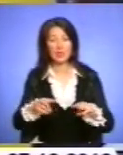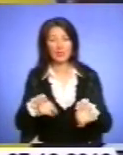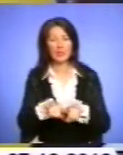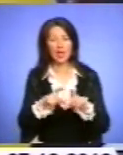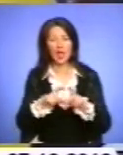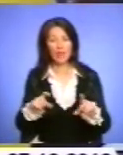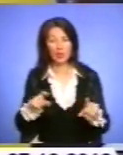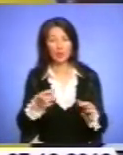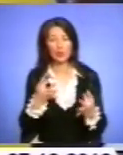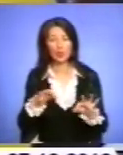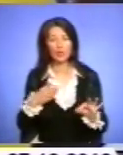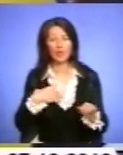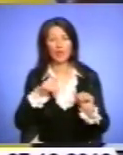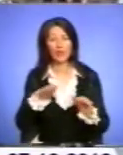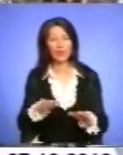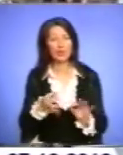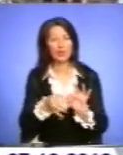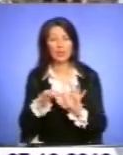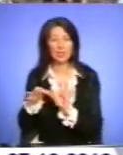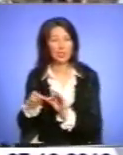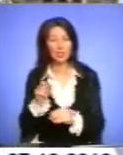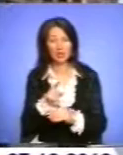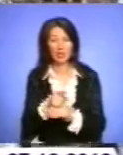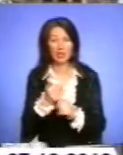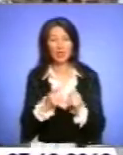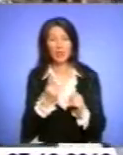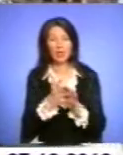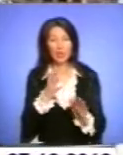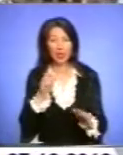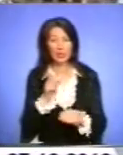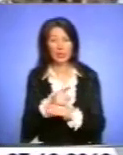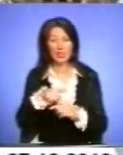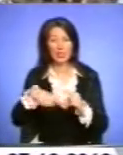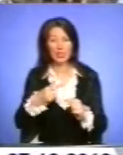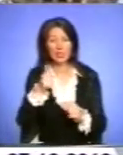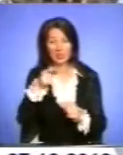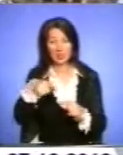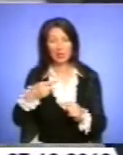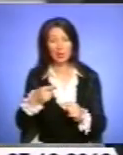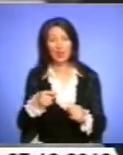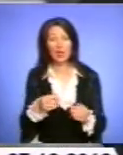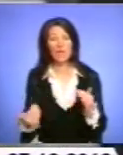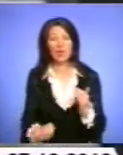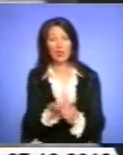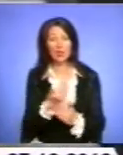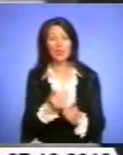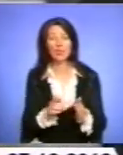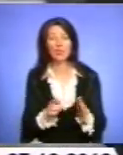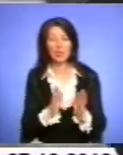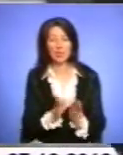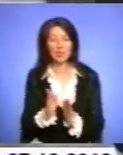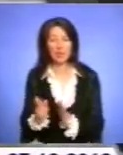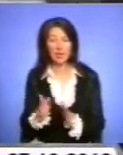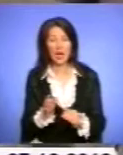вирішувати найскладніші завдання. Серед першочергових завдань на рік наступний – відновити стійке економічне зростання і перейти до